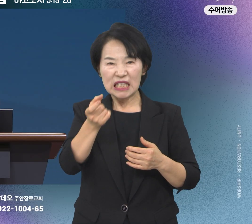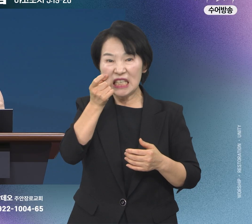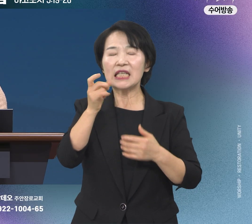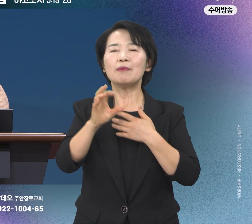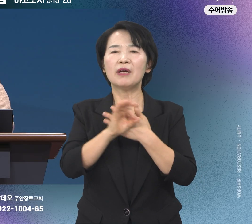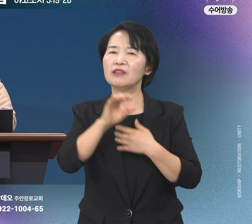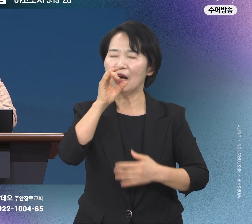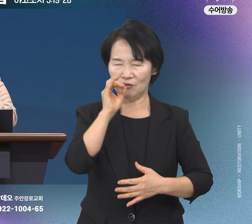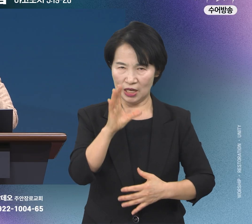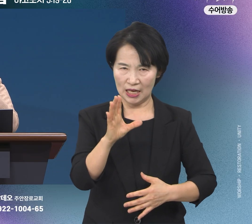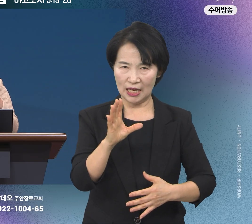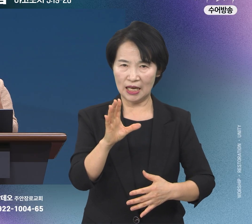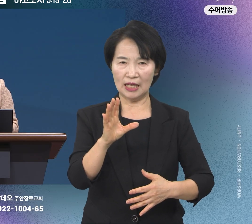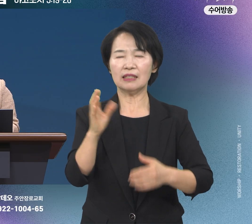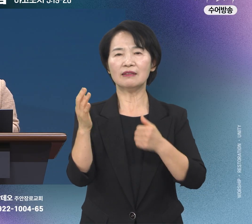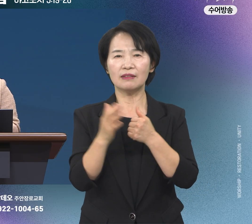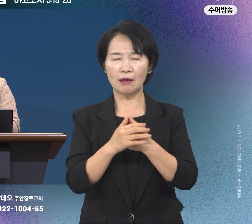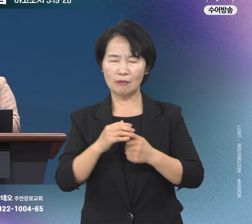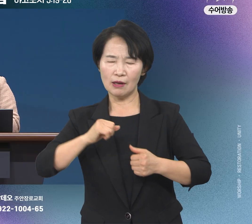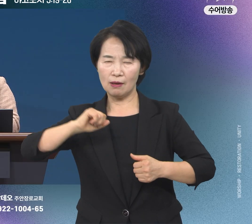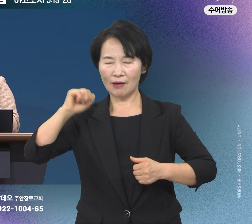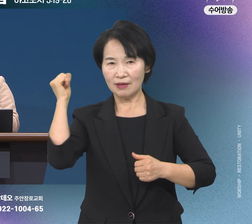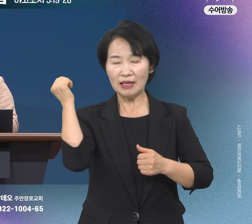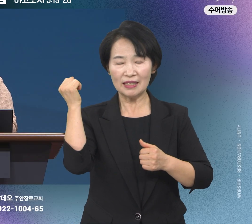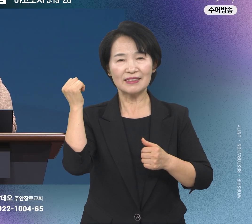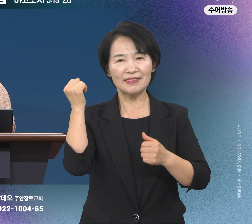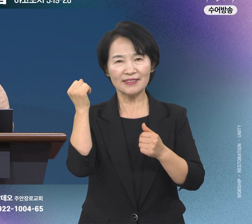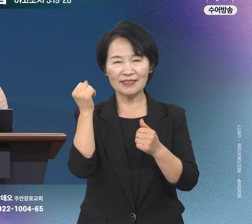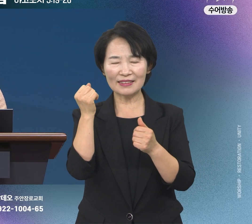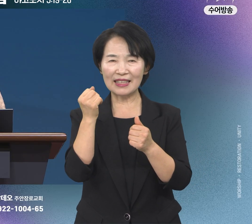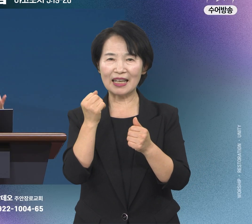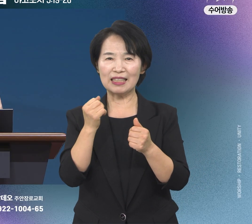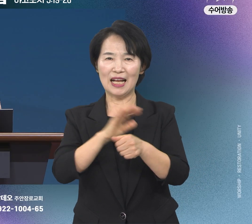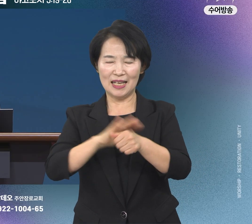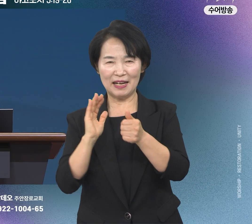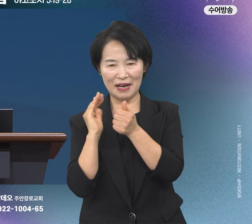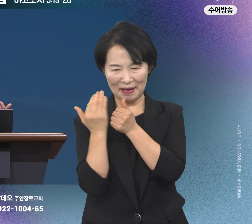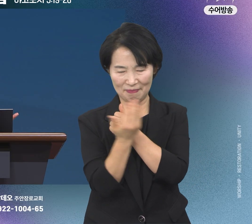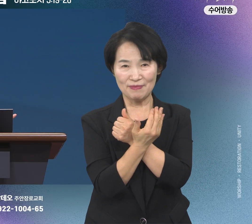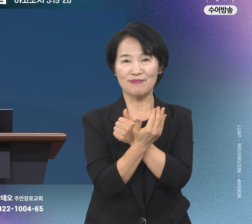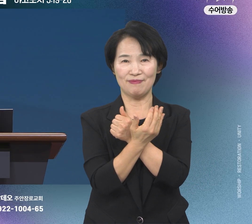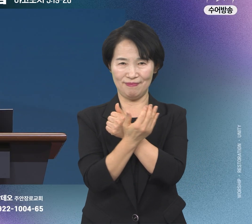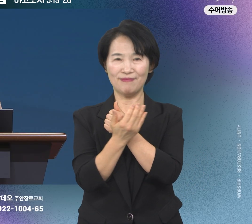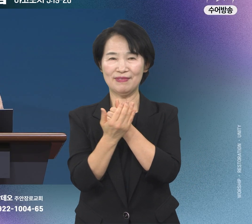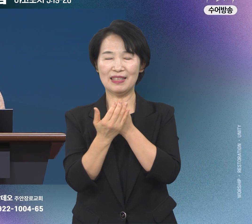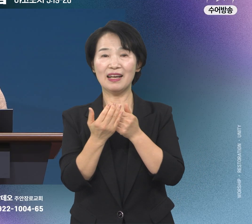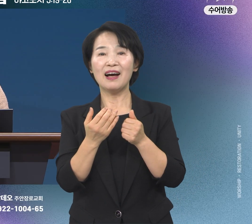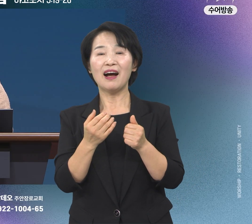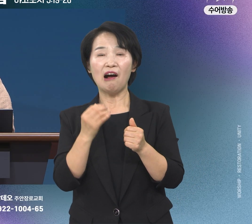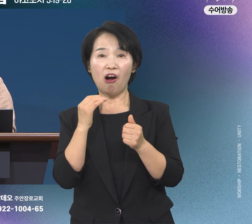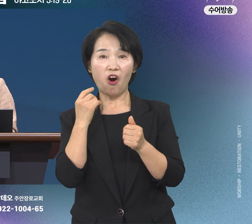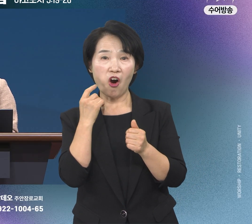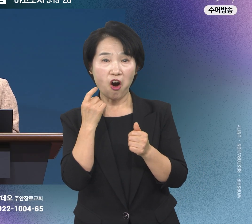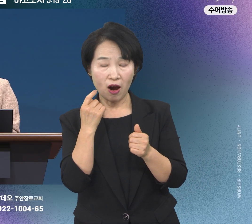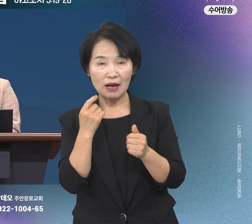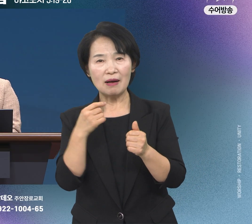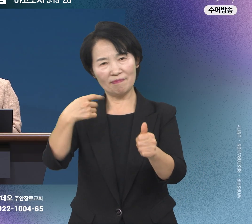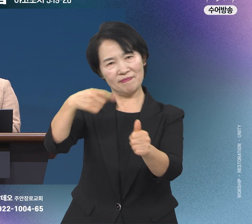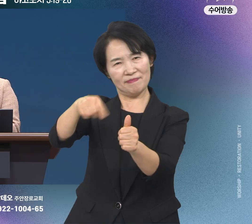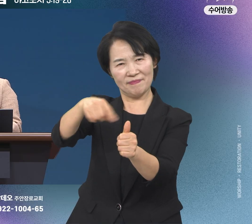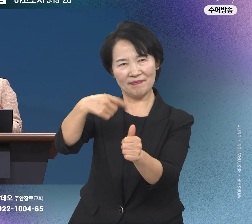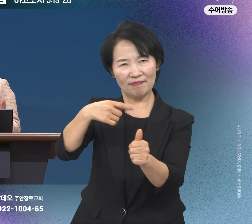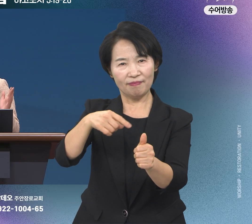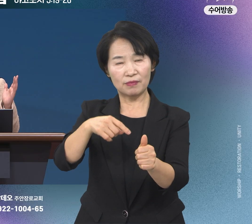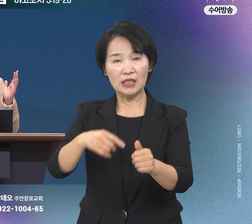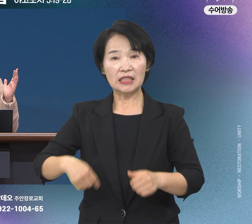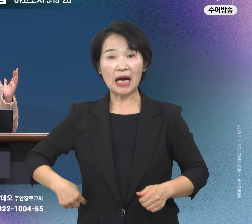않도록 그래서 저도 신천지에서 말하는 방법대로 사람들한테 가르치고 말하기 시작했습니다.